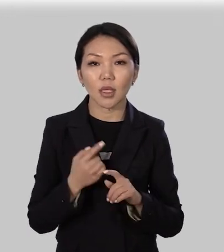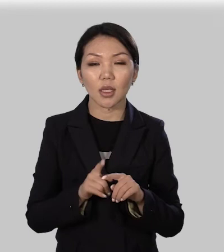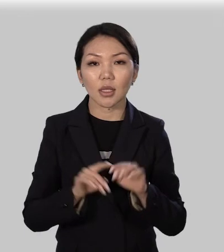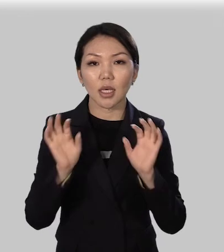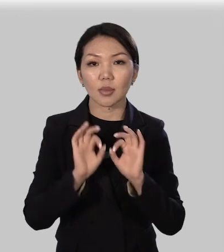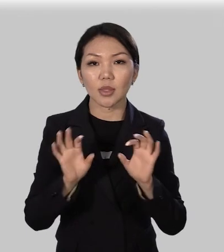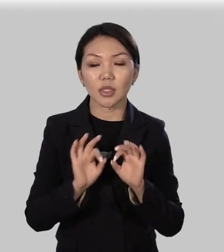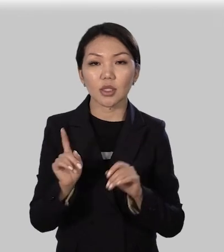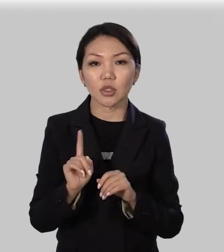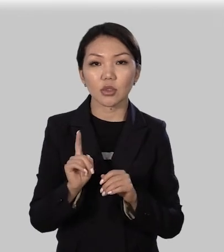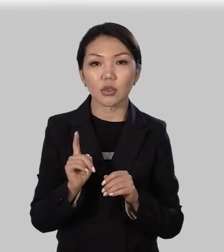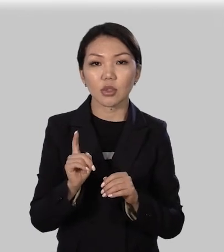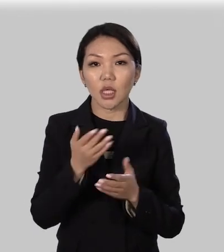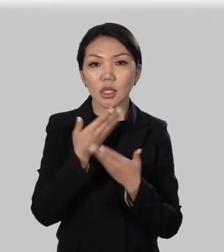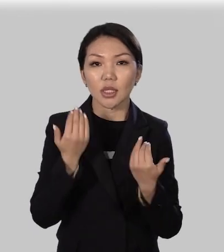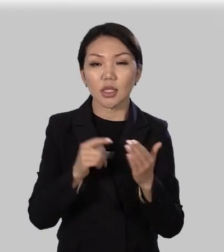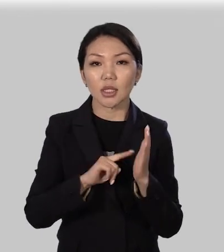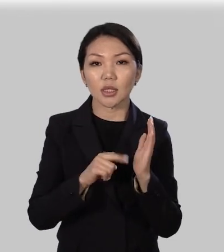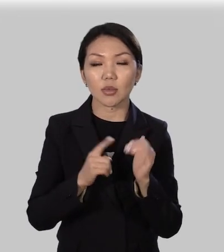Это и объясняет отсутствие запятой.